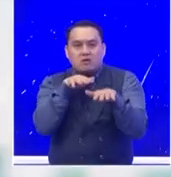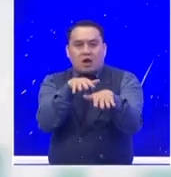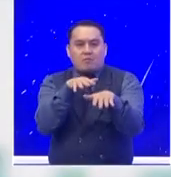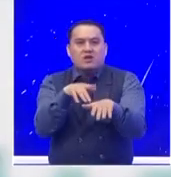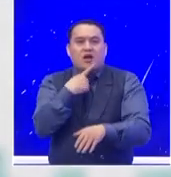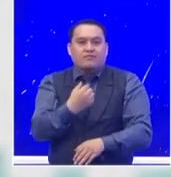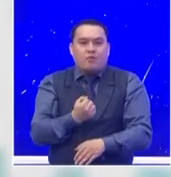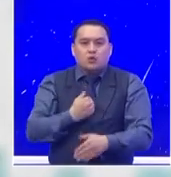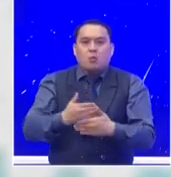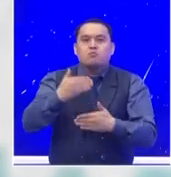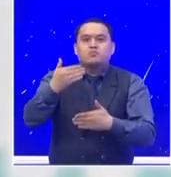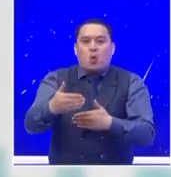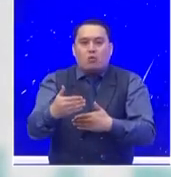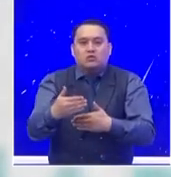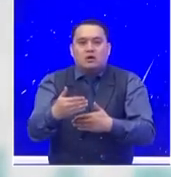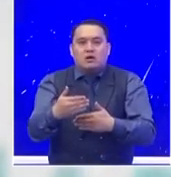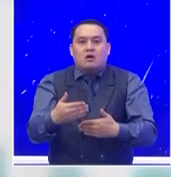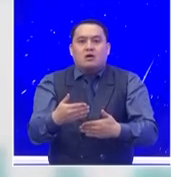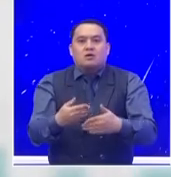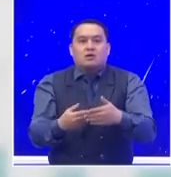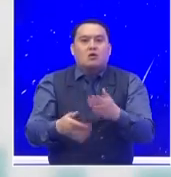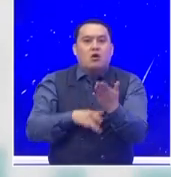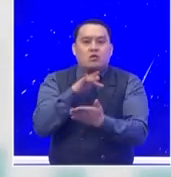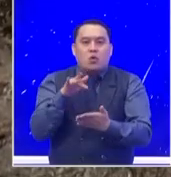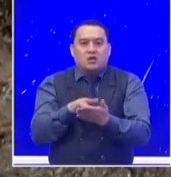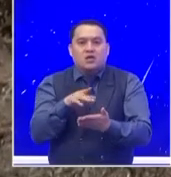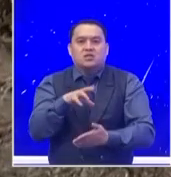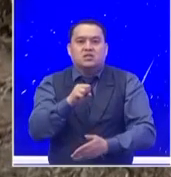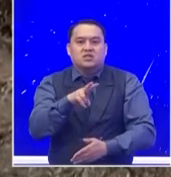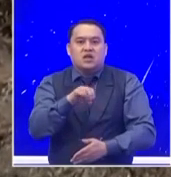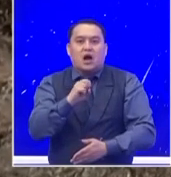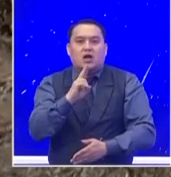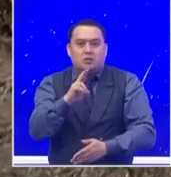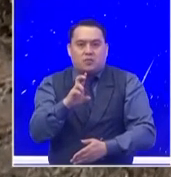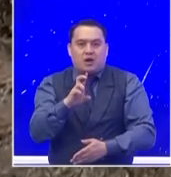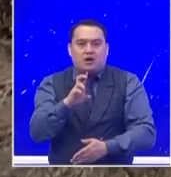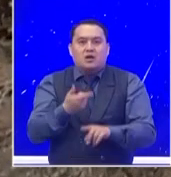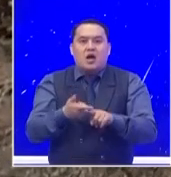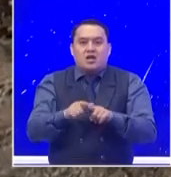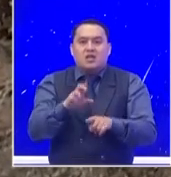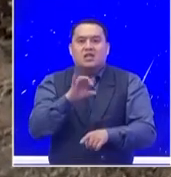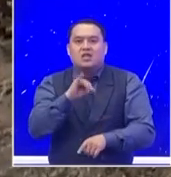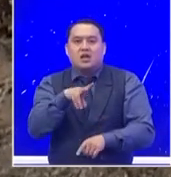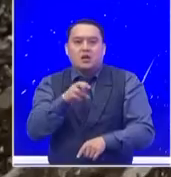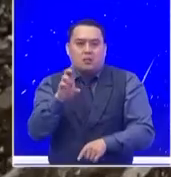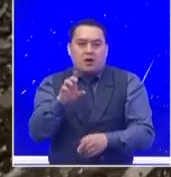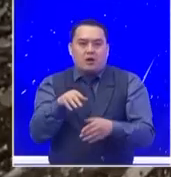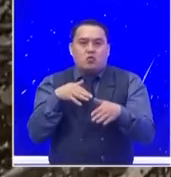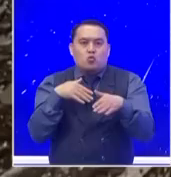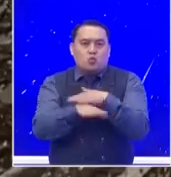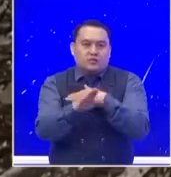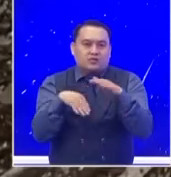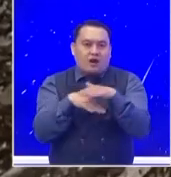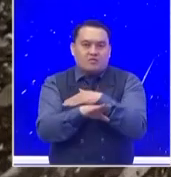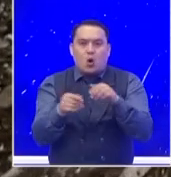произошло после того, как повстанцы отбили ключевой город Сиракип. Тем временем Идлиб продолжают покидать мирные